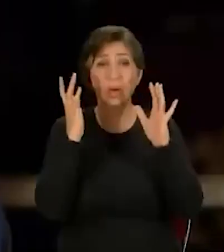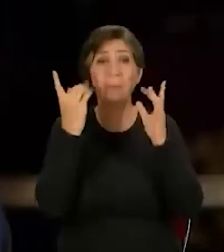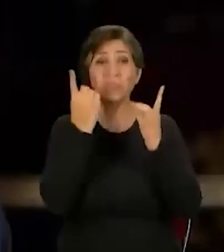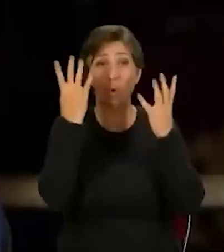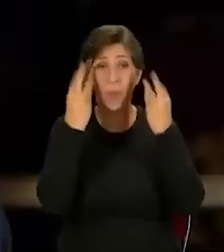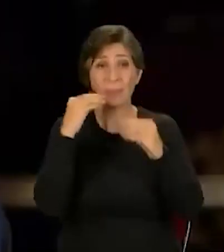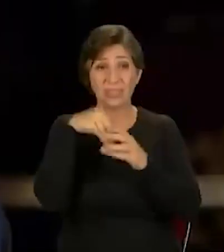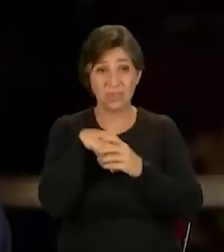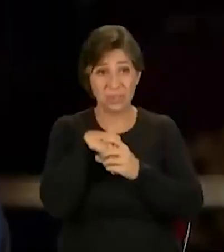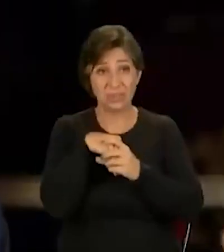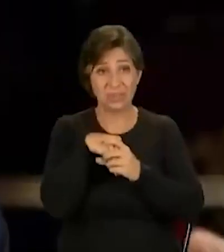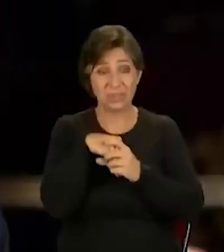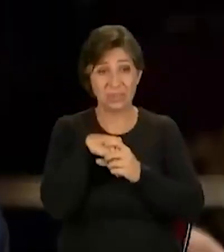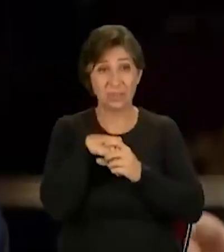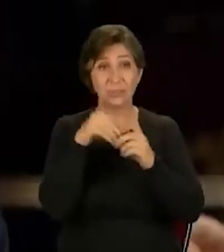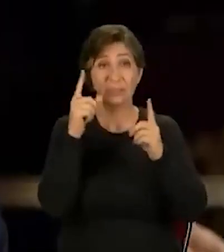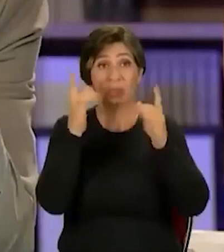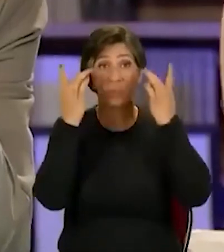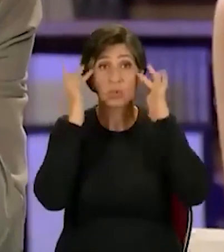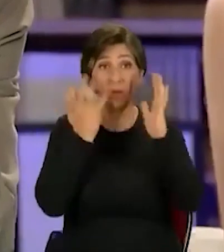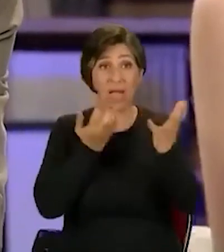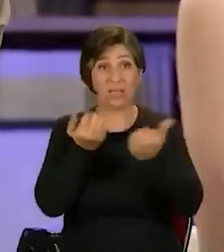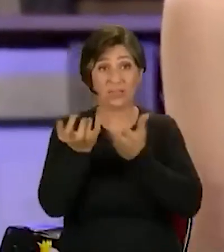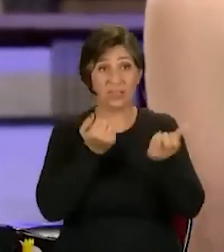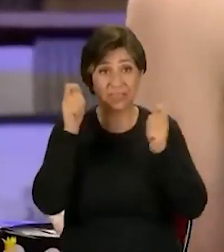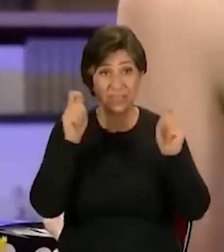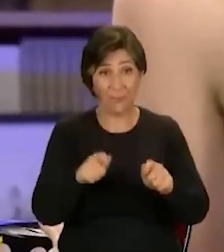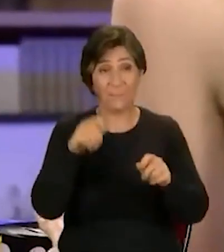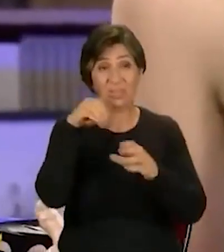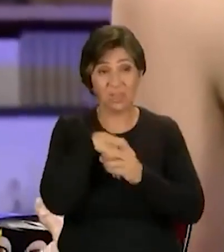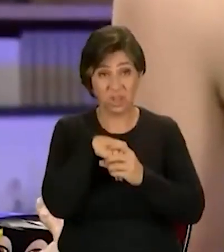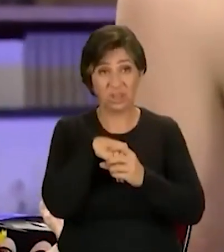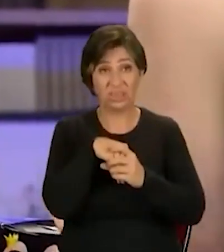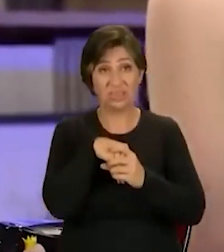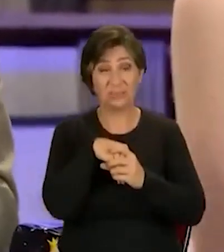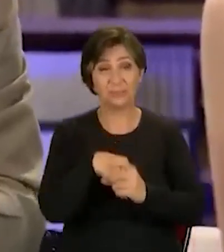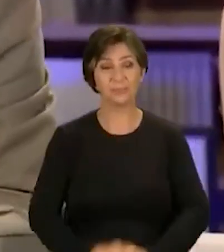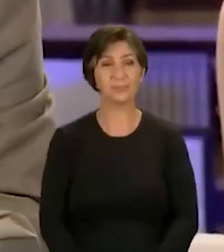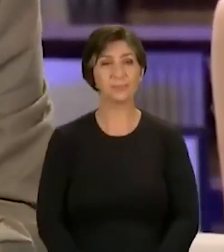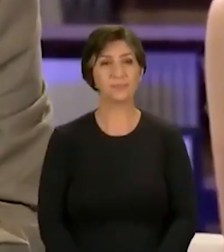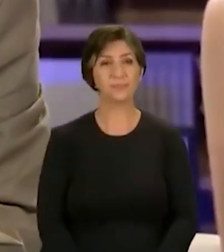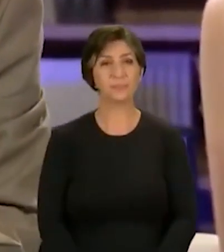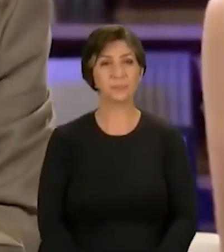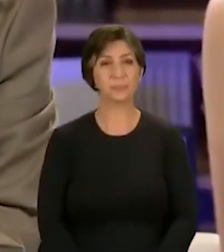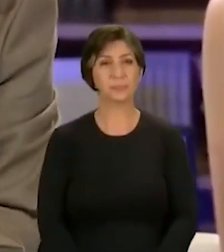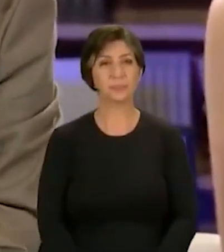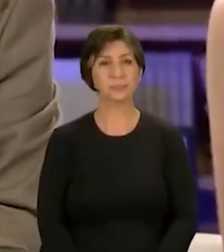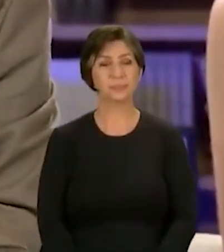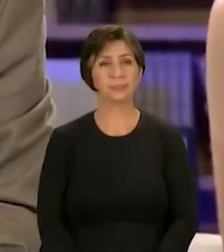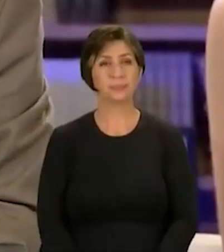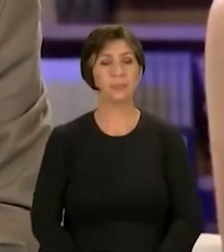öğrenebilmek için. Kültürel bir şey, bir kültür alışverişi yapmak, yani ailenin bir